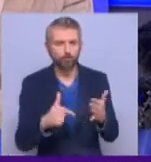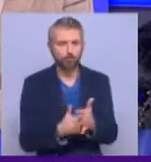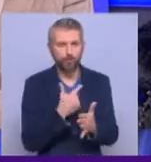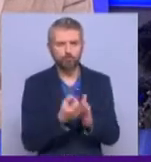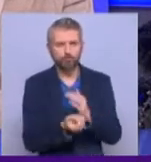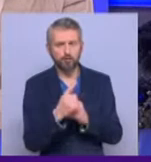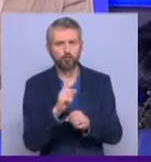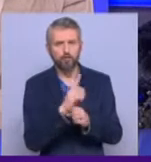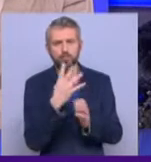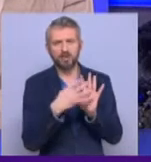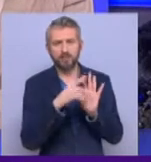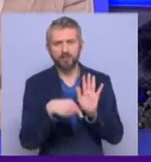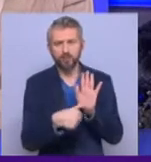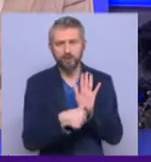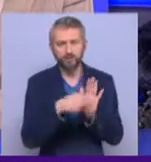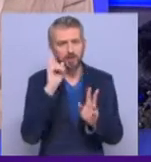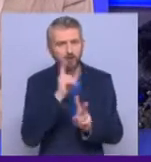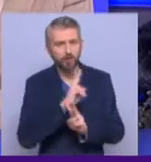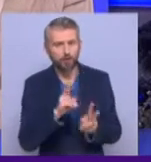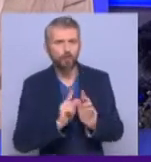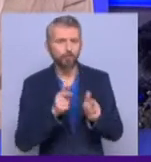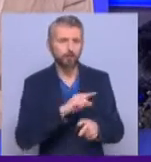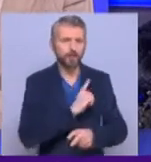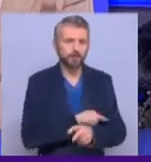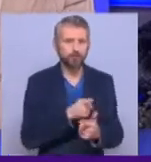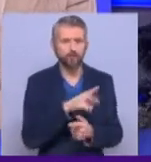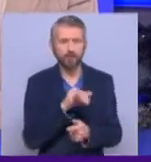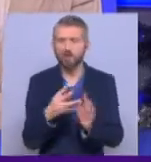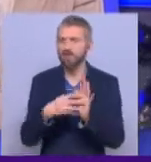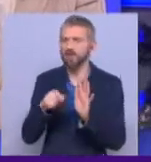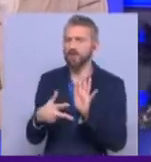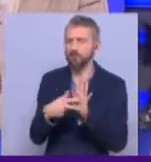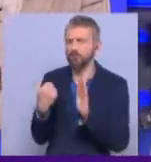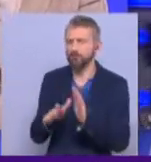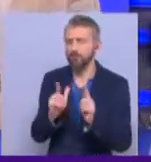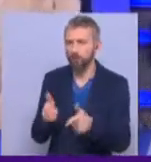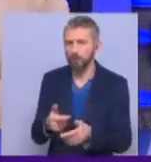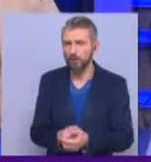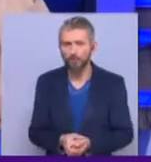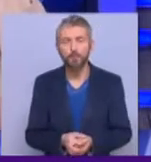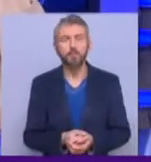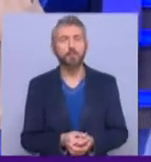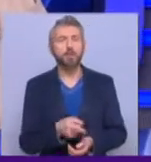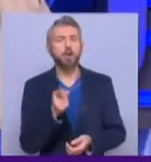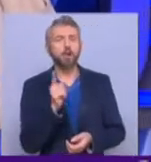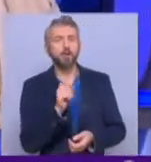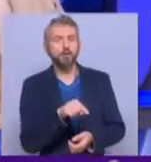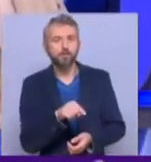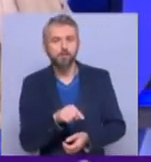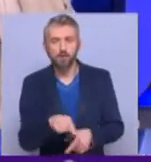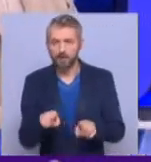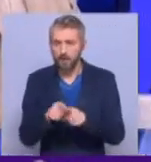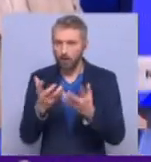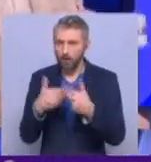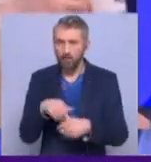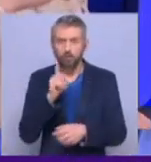вискакує ця норма 9,6, але невідомо, чи воно вступило в силу, чи не вступило. 9,8 вступило. 9,8. Тому вже так і